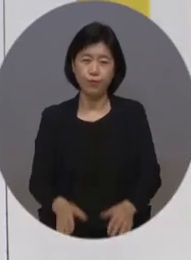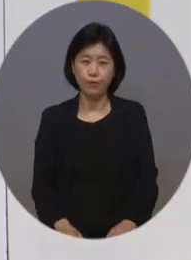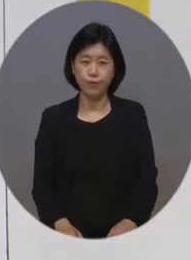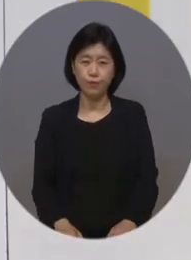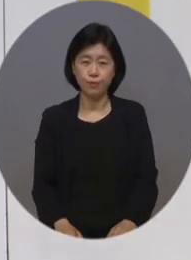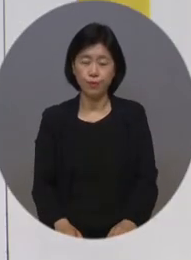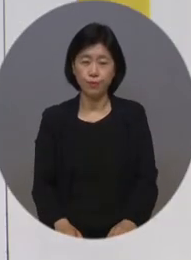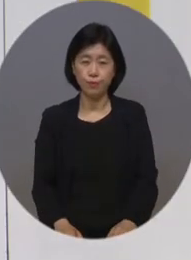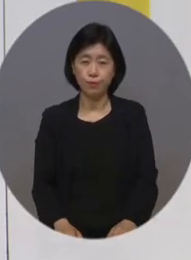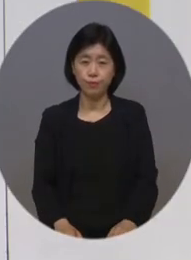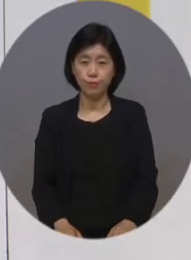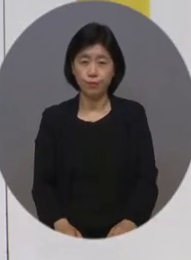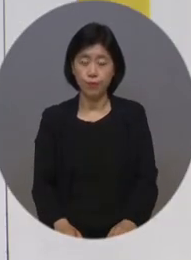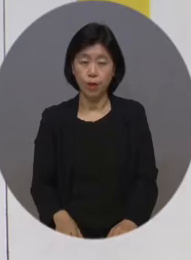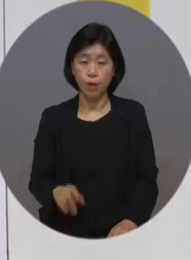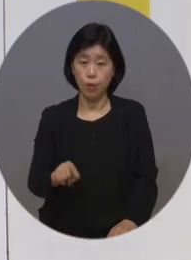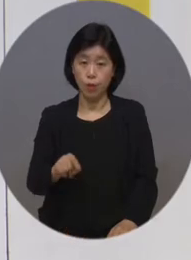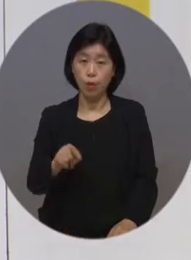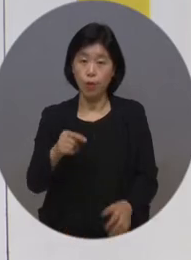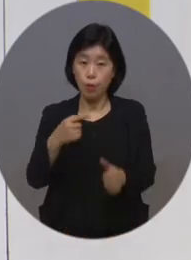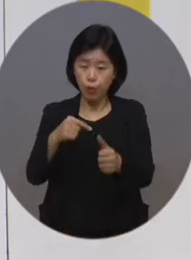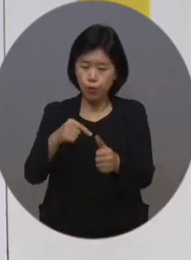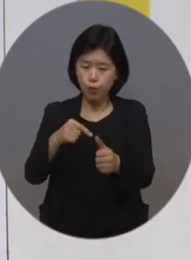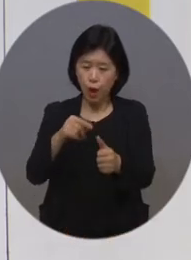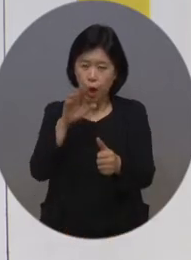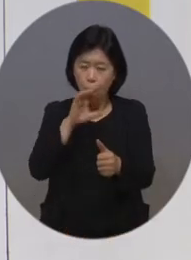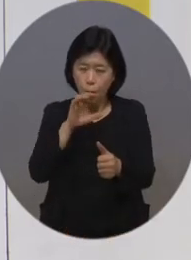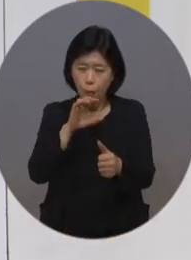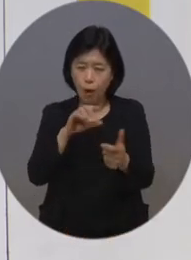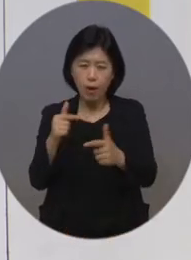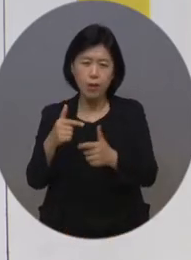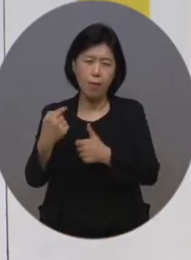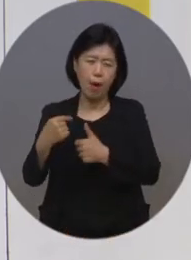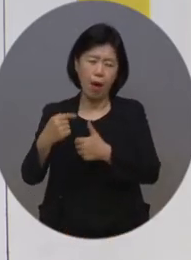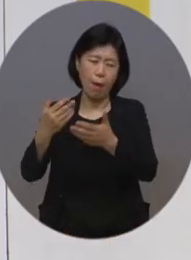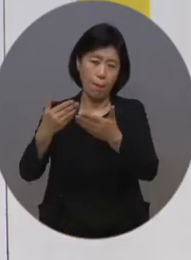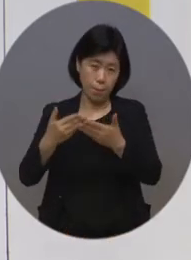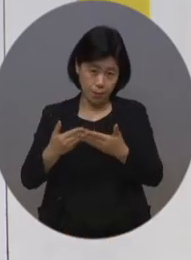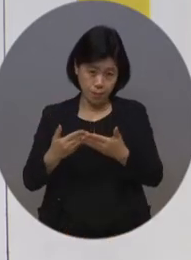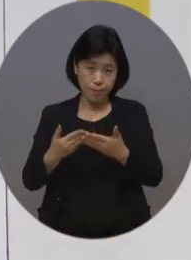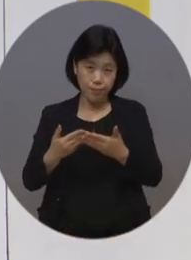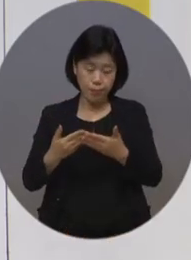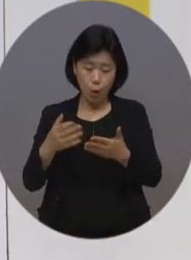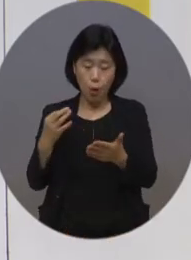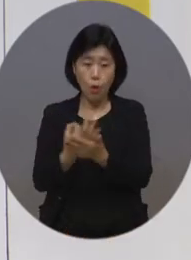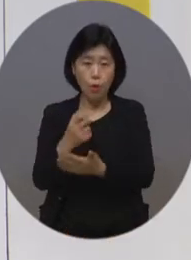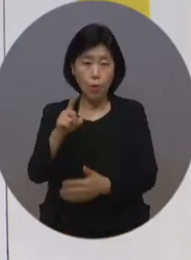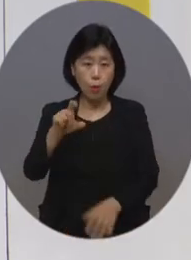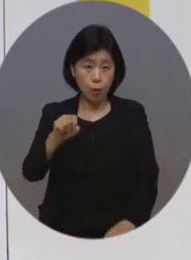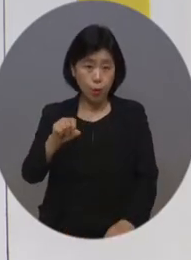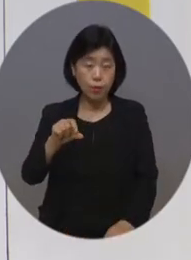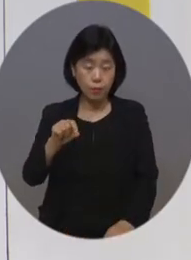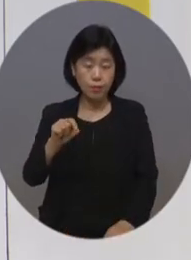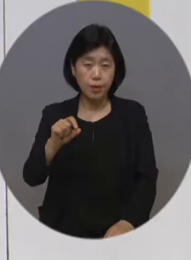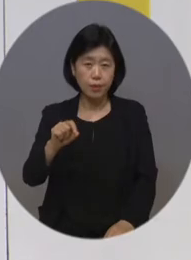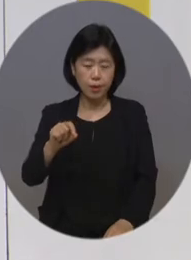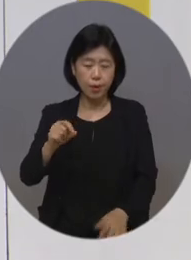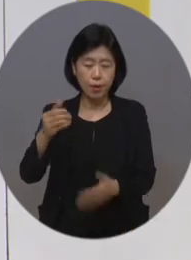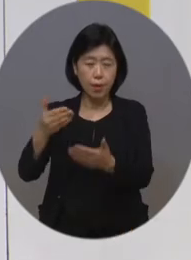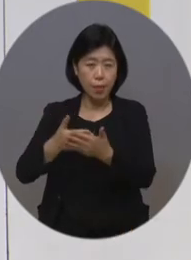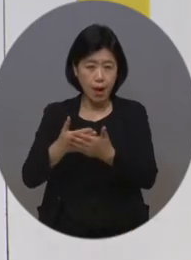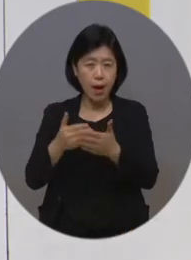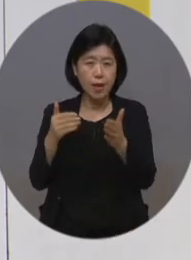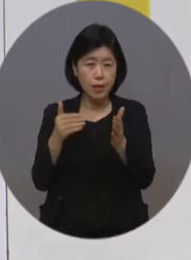되신 창업 이라든지 4 취업을 으 정말 그 혁신적인 곳이다 취업을 해야 되는 그런